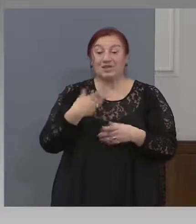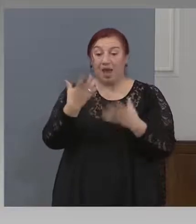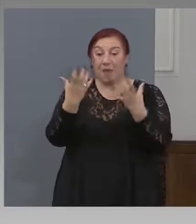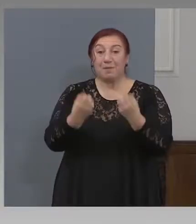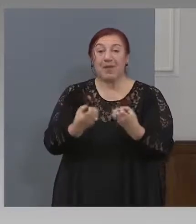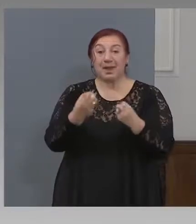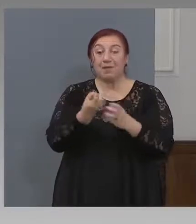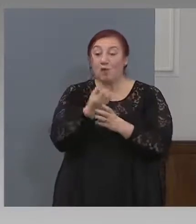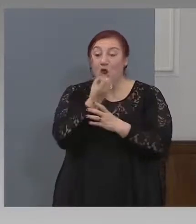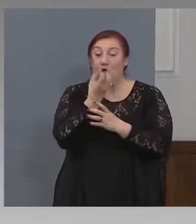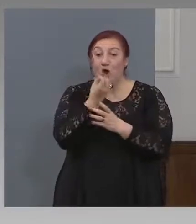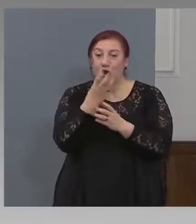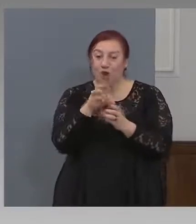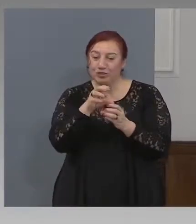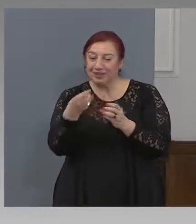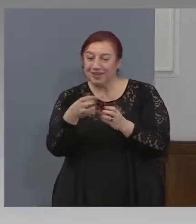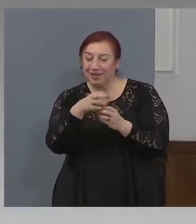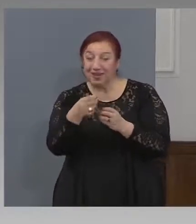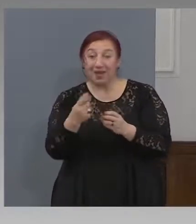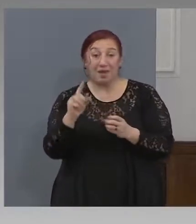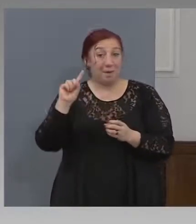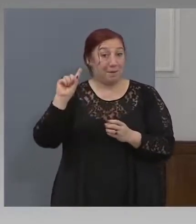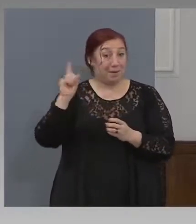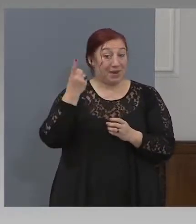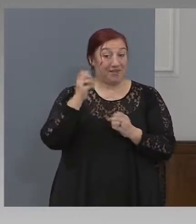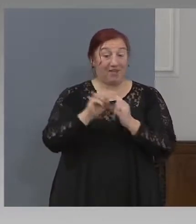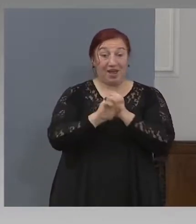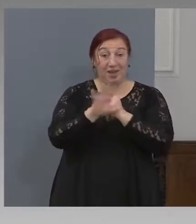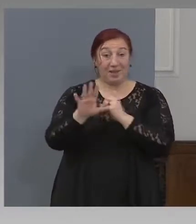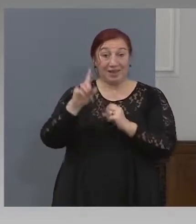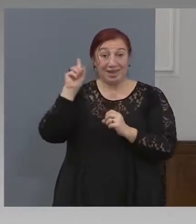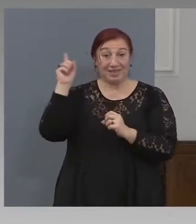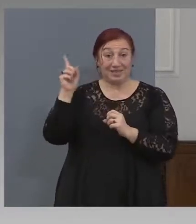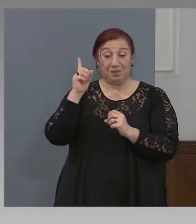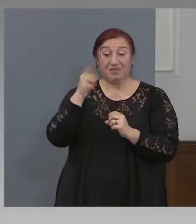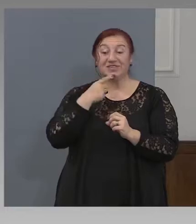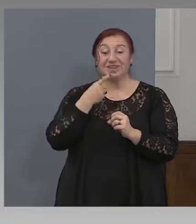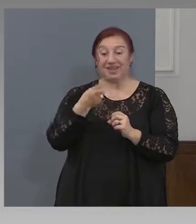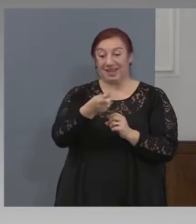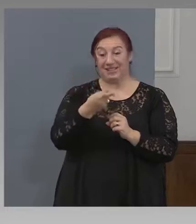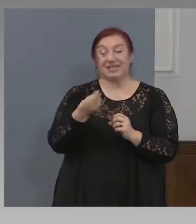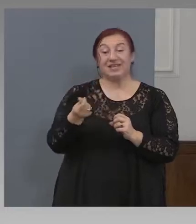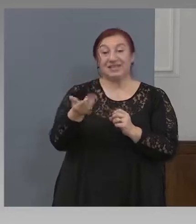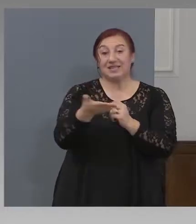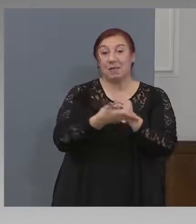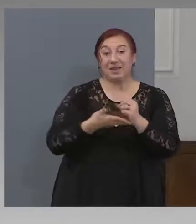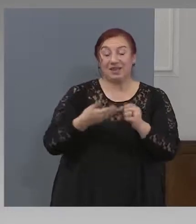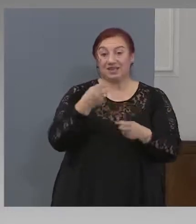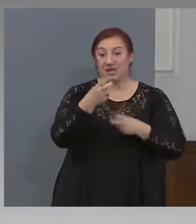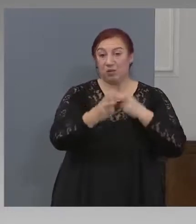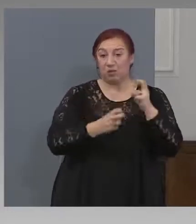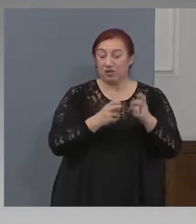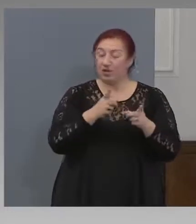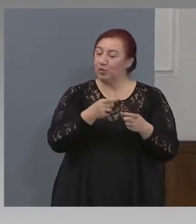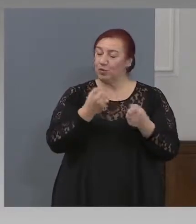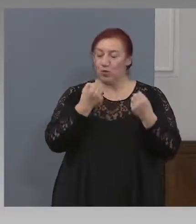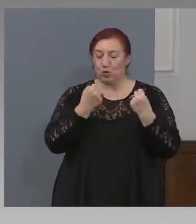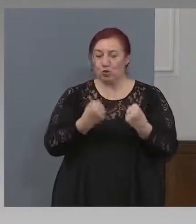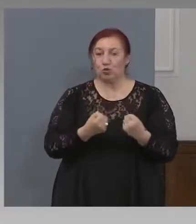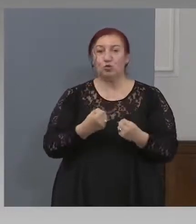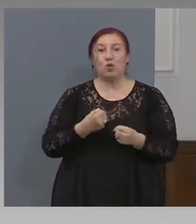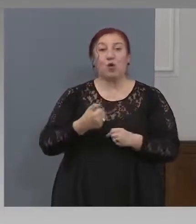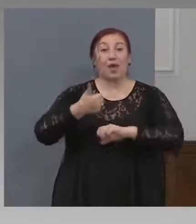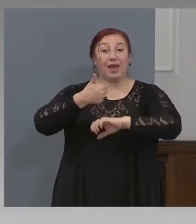розобера. Първата кампания реколт на земеделските производители, изключително трудна. Кмета